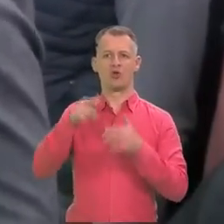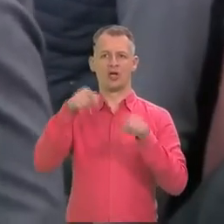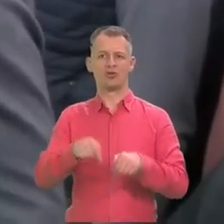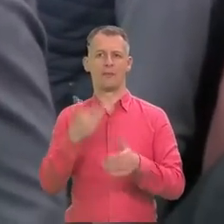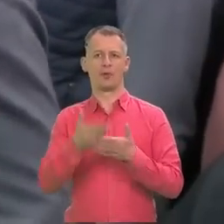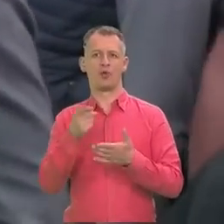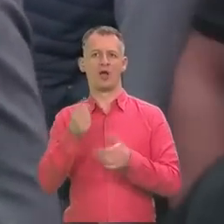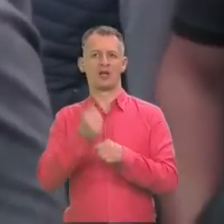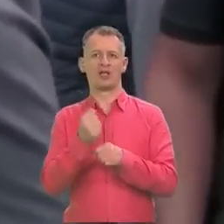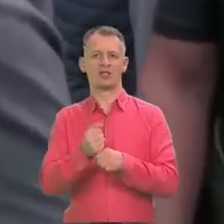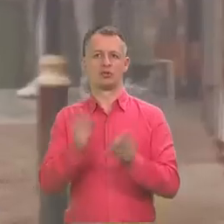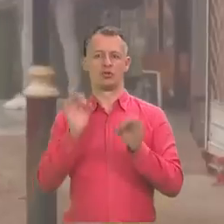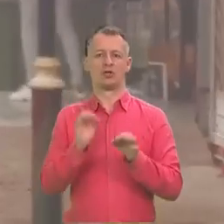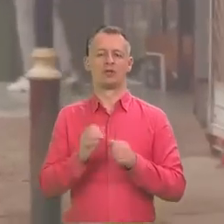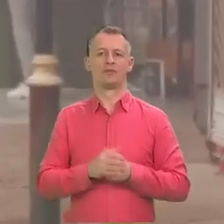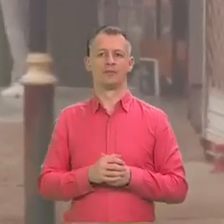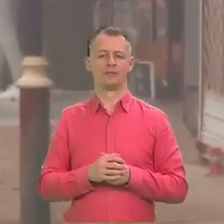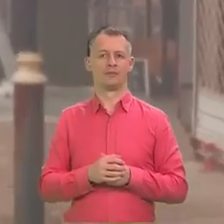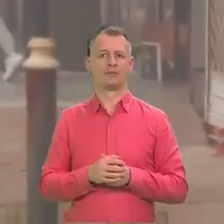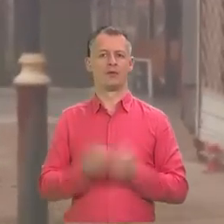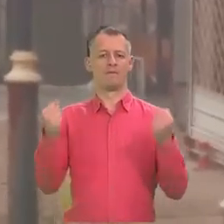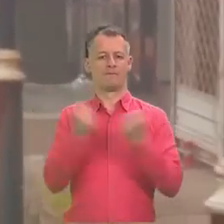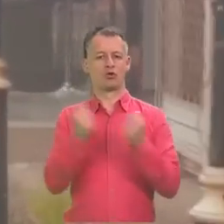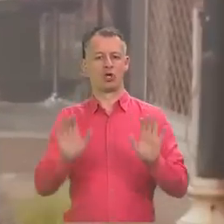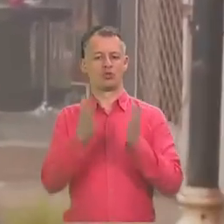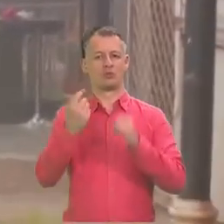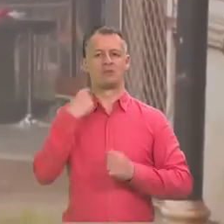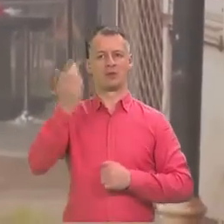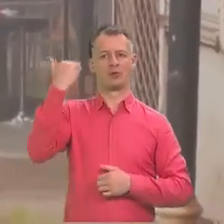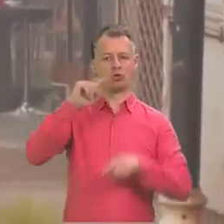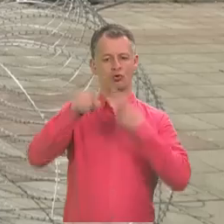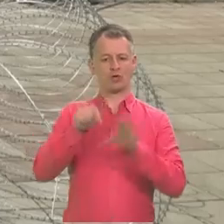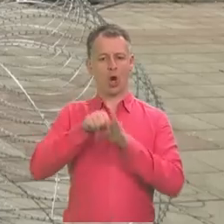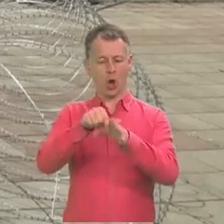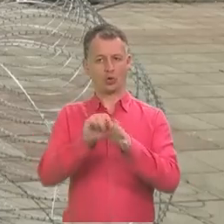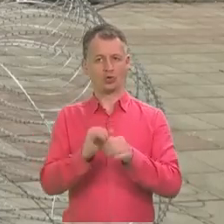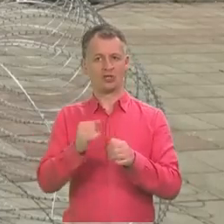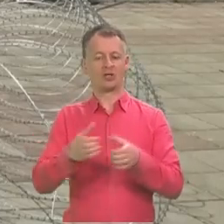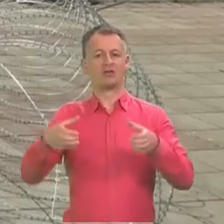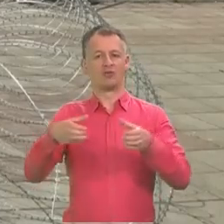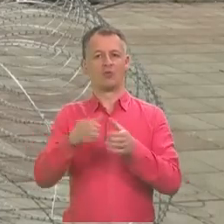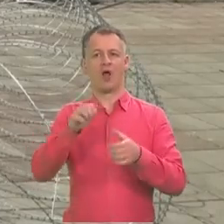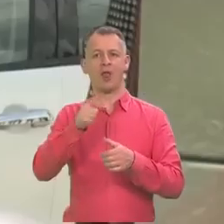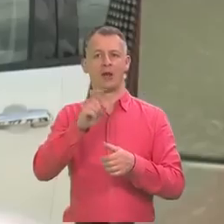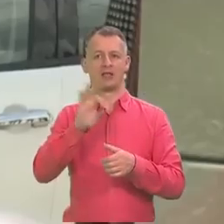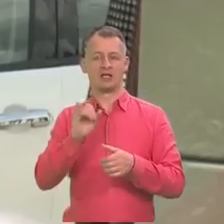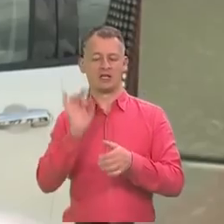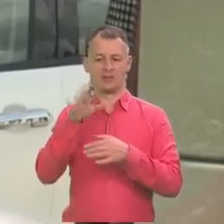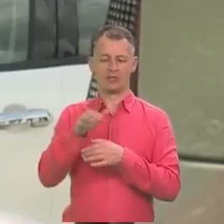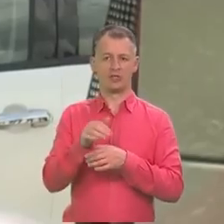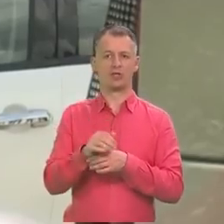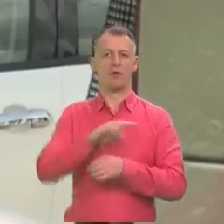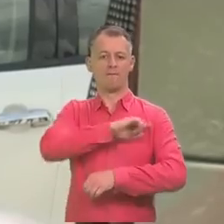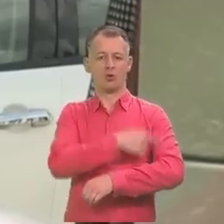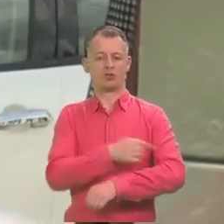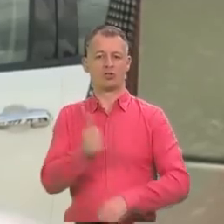for Serbs, Albanians and all others. Violențele din Kosovo au început săptămâna trecută după ce conducerea etnică albaneză a trimis forțe de securitate înarmate să